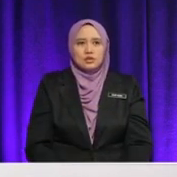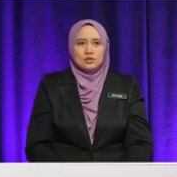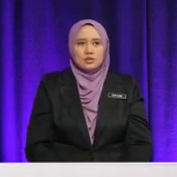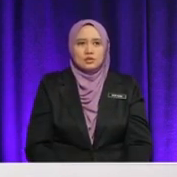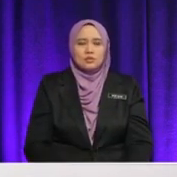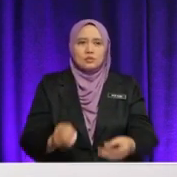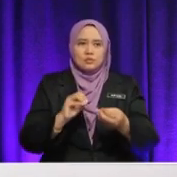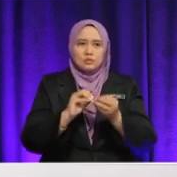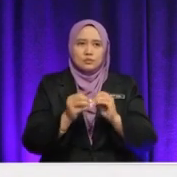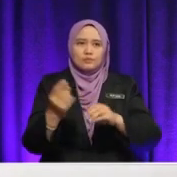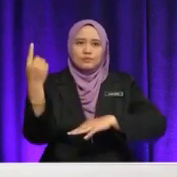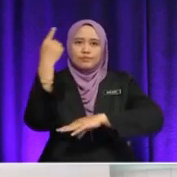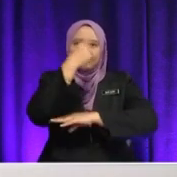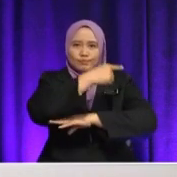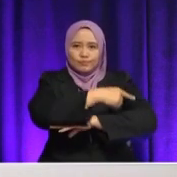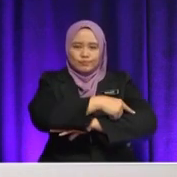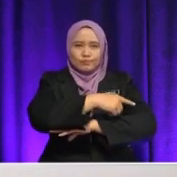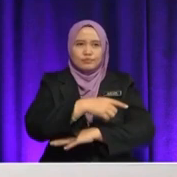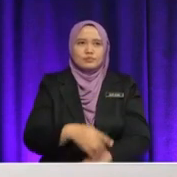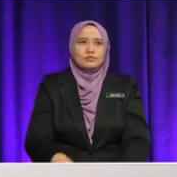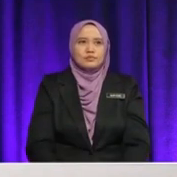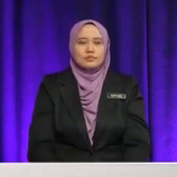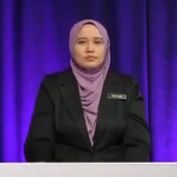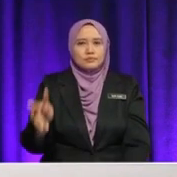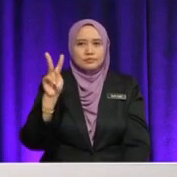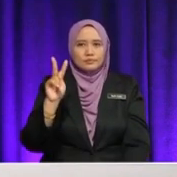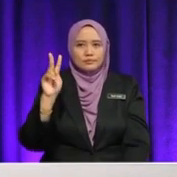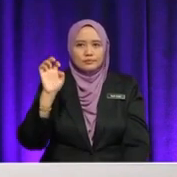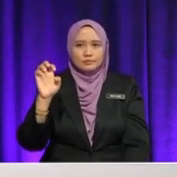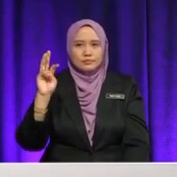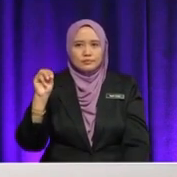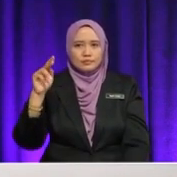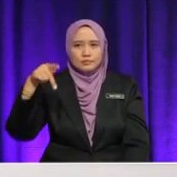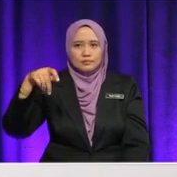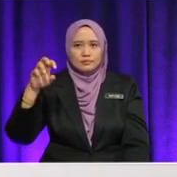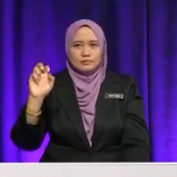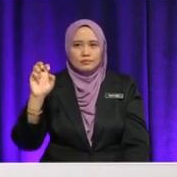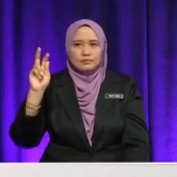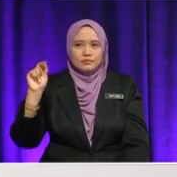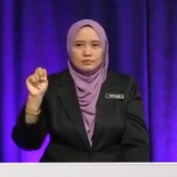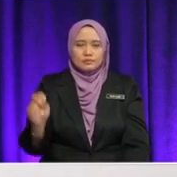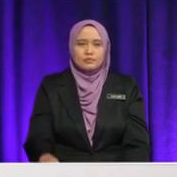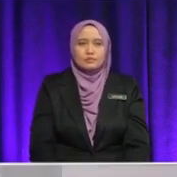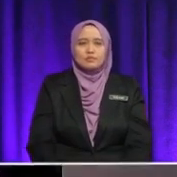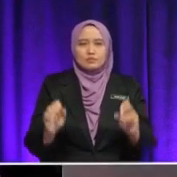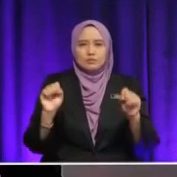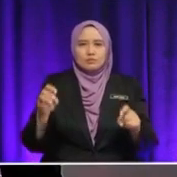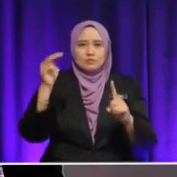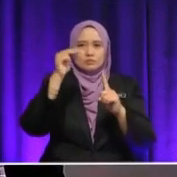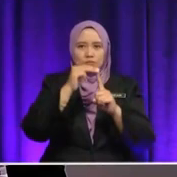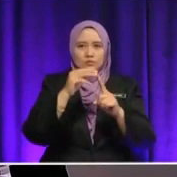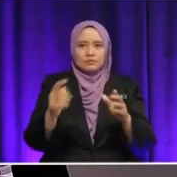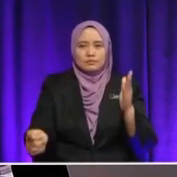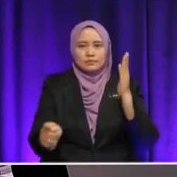Hai hari ini akhir-akhir camping contoh itu markah tambahan tapi kalau untuk dua markas